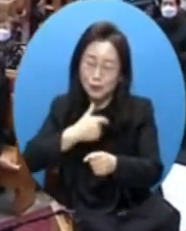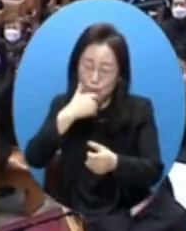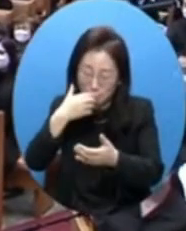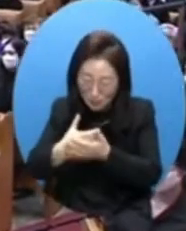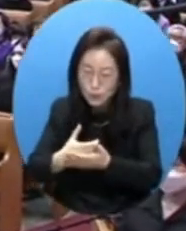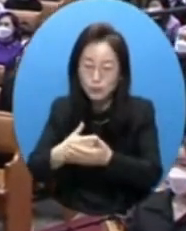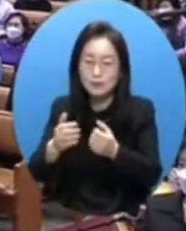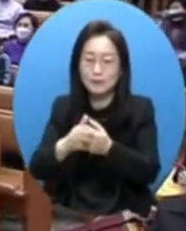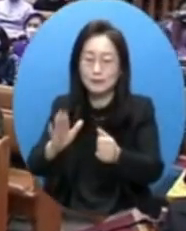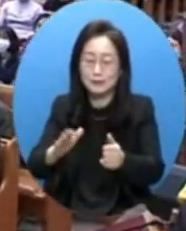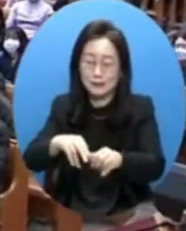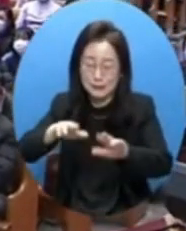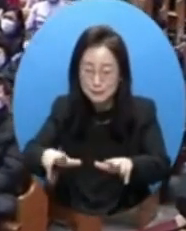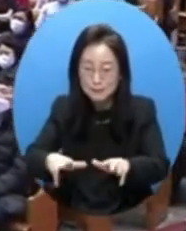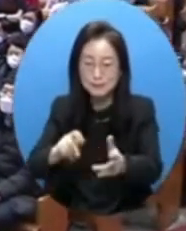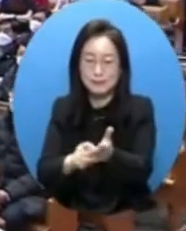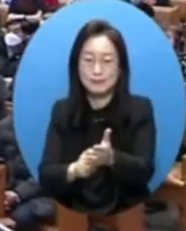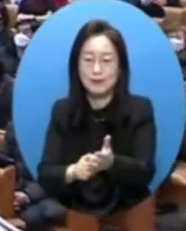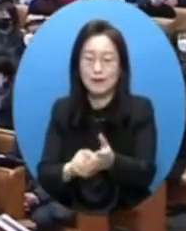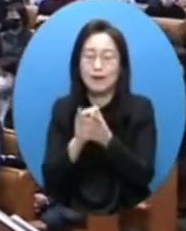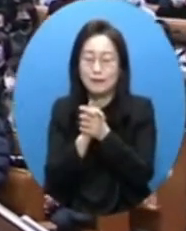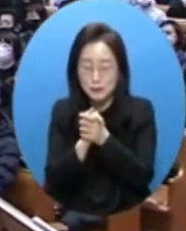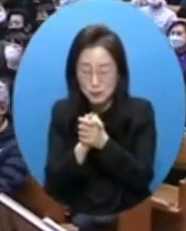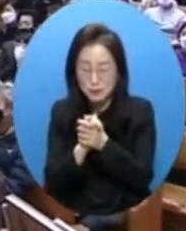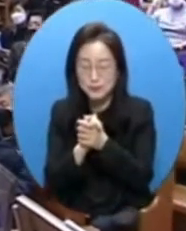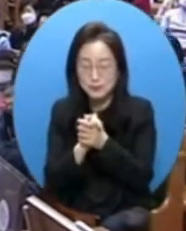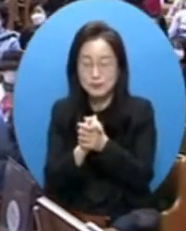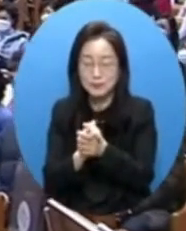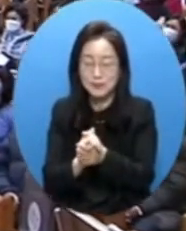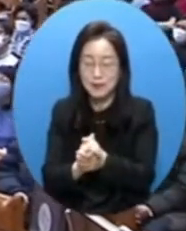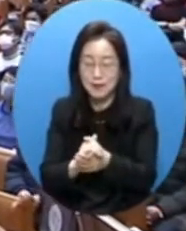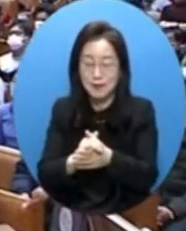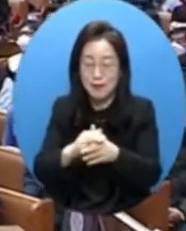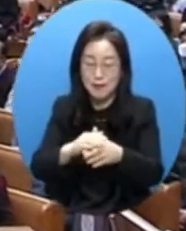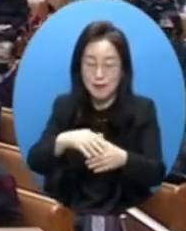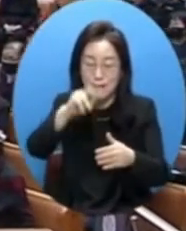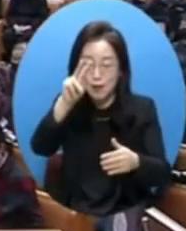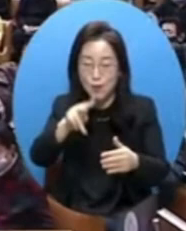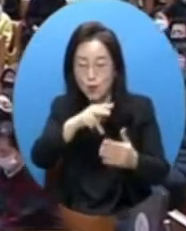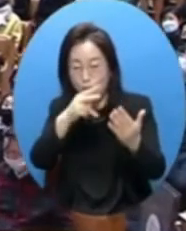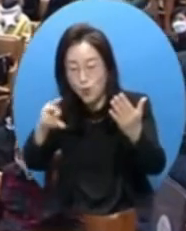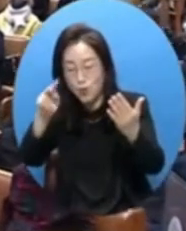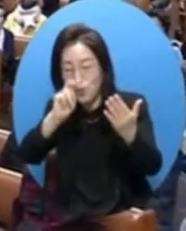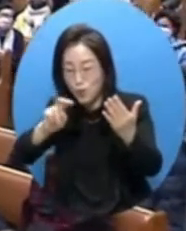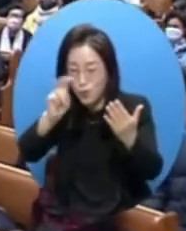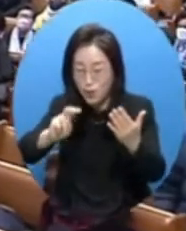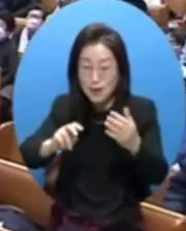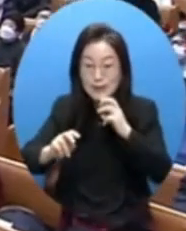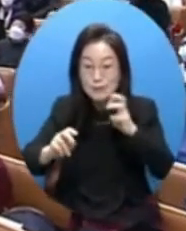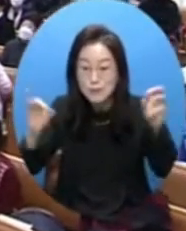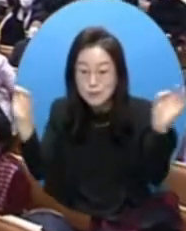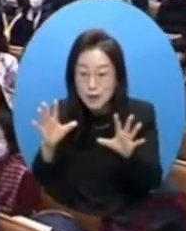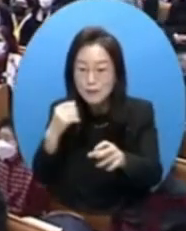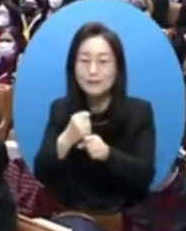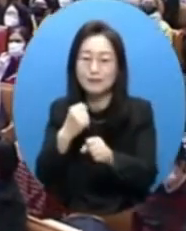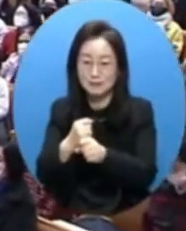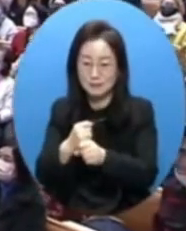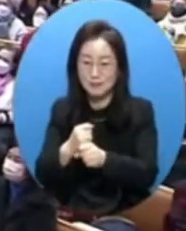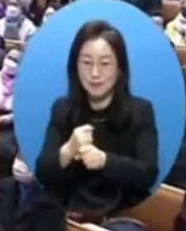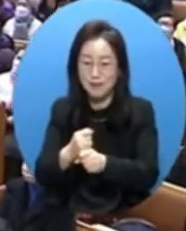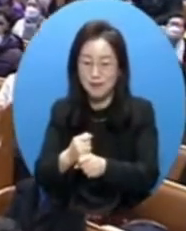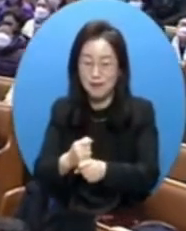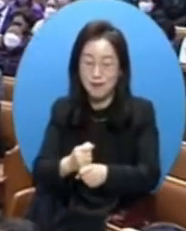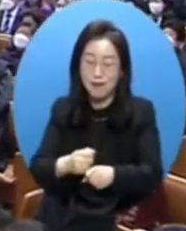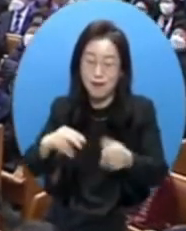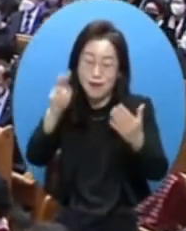받아갖고 그 자리에 앉아서 기도하면서 악보를 적어갖고 30분 만에 곡을 완성했습니다. 그래가지고 이